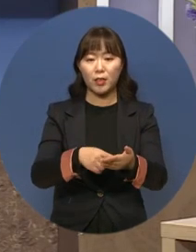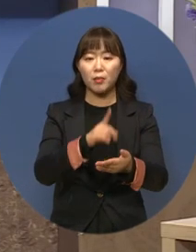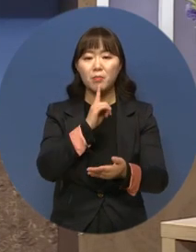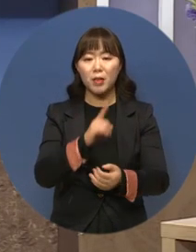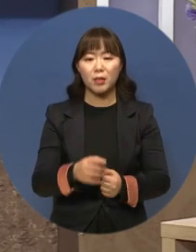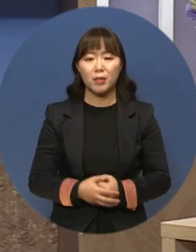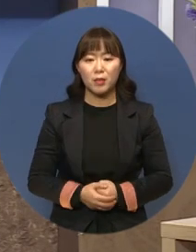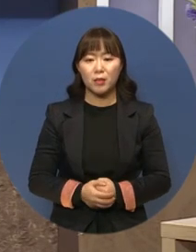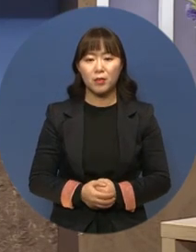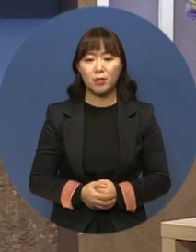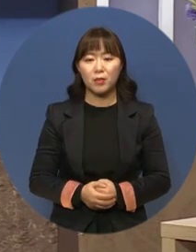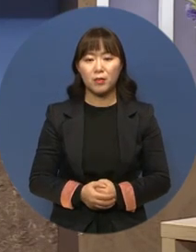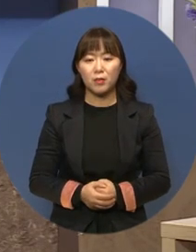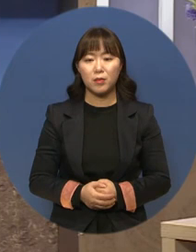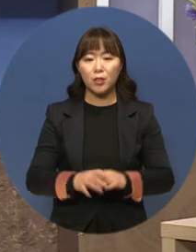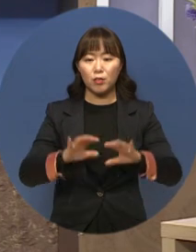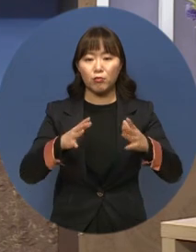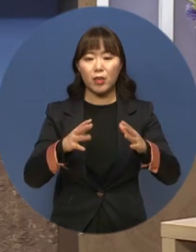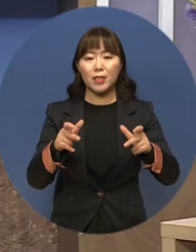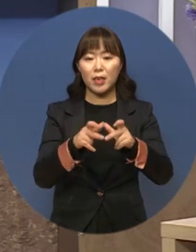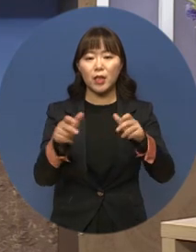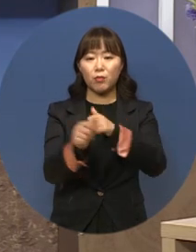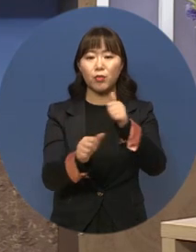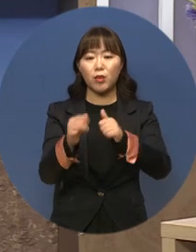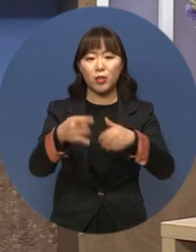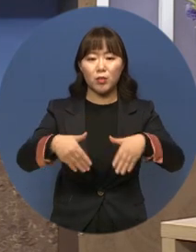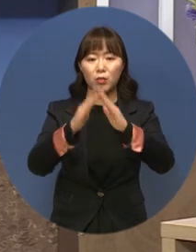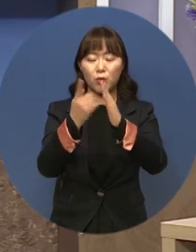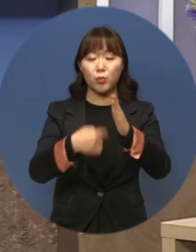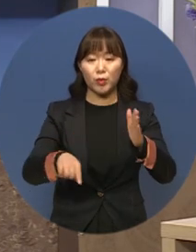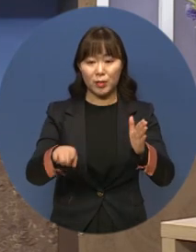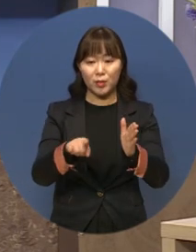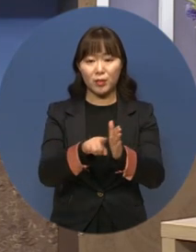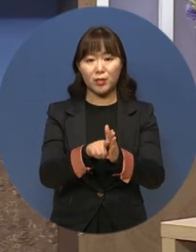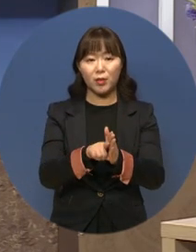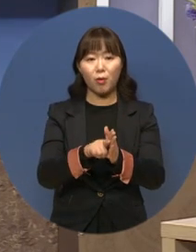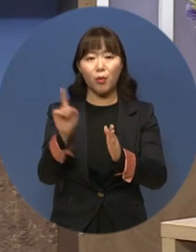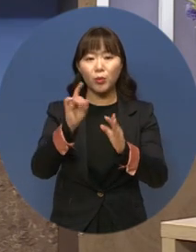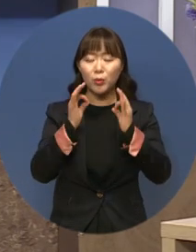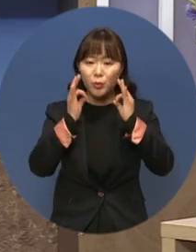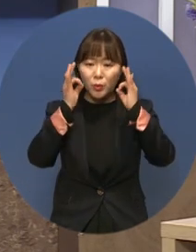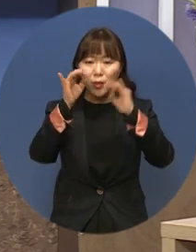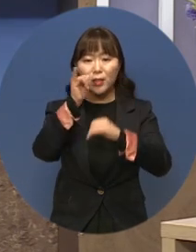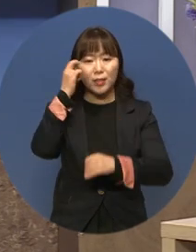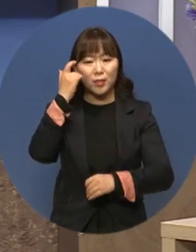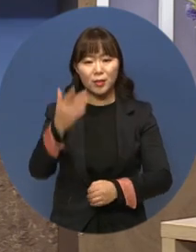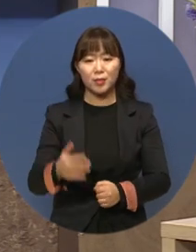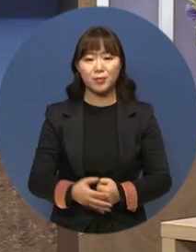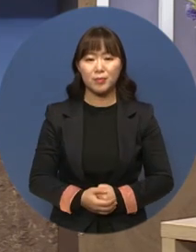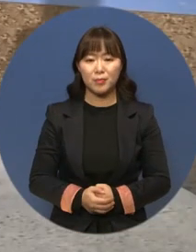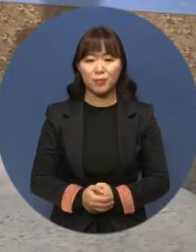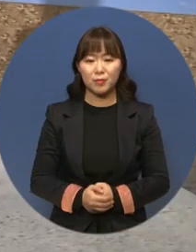말씀을 해주셨는데요. 이 국가장애인위원회 설치를 위해서는 어떤 노력을 기울이고